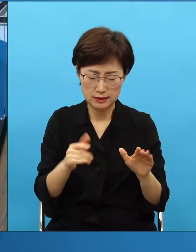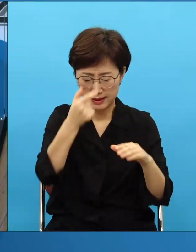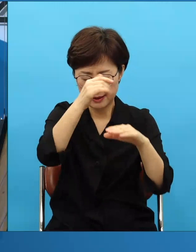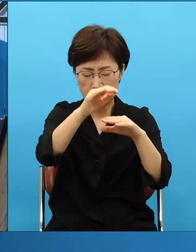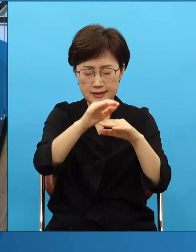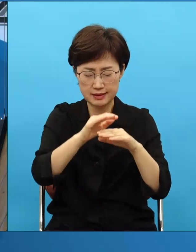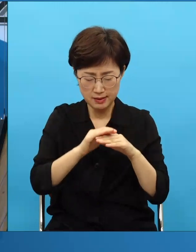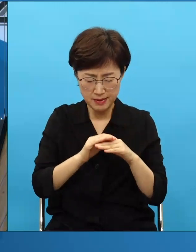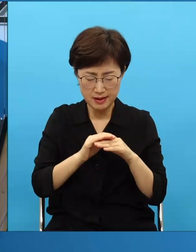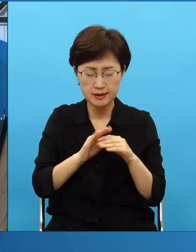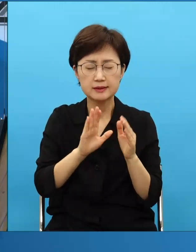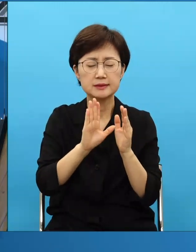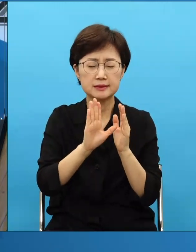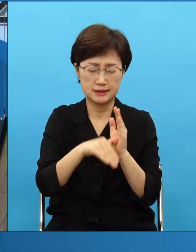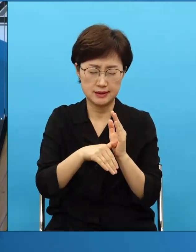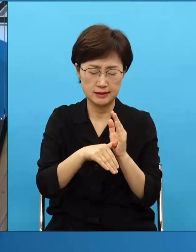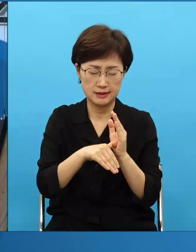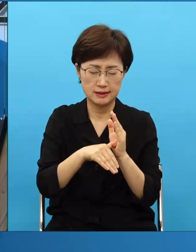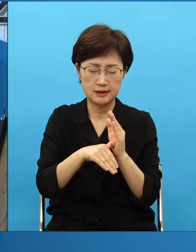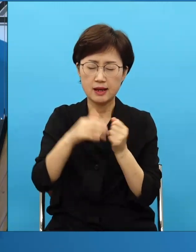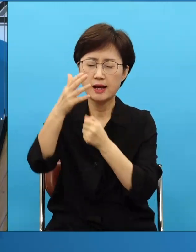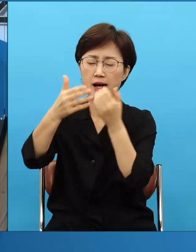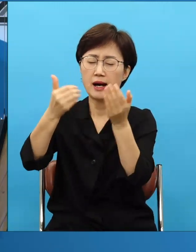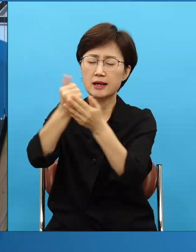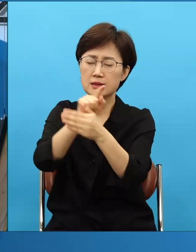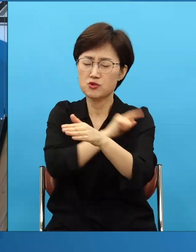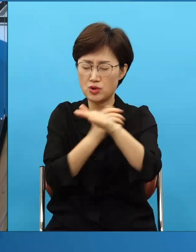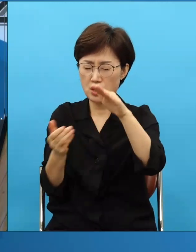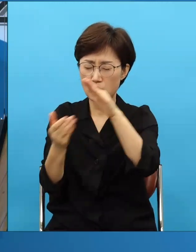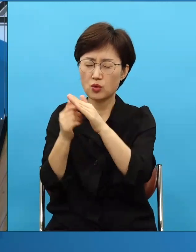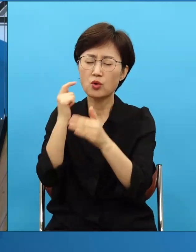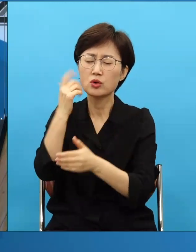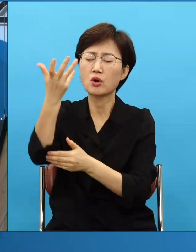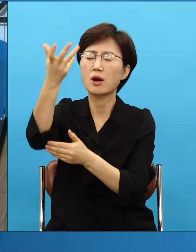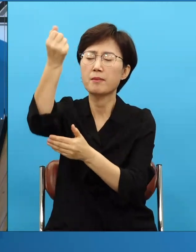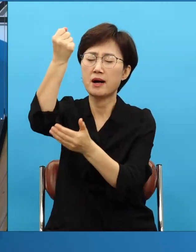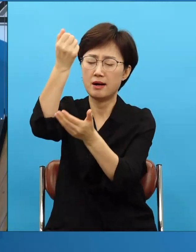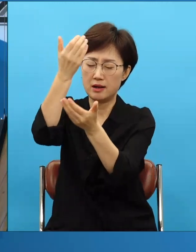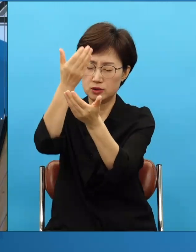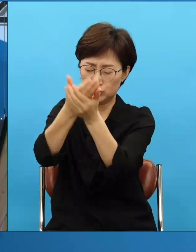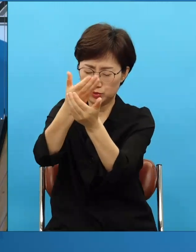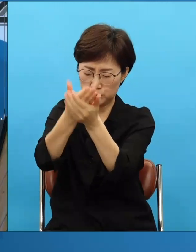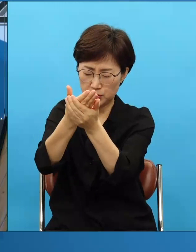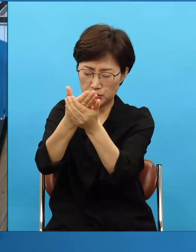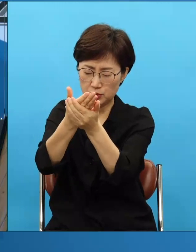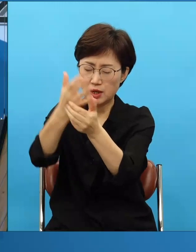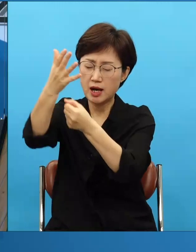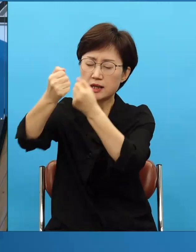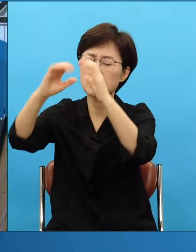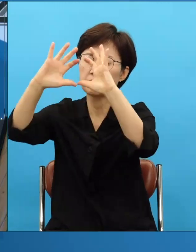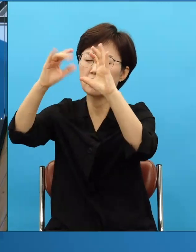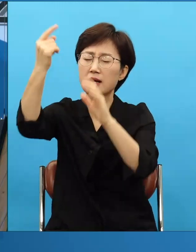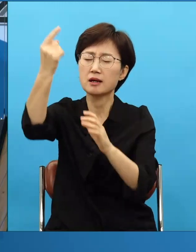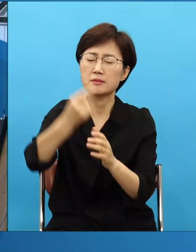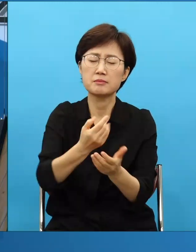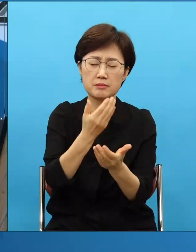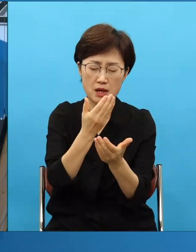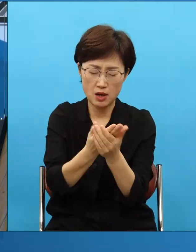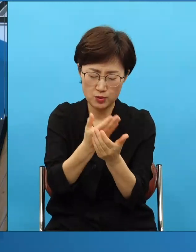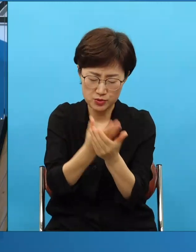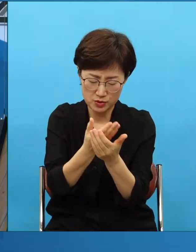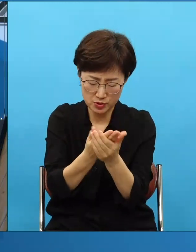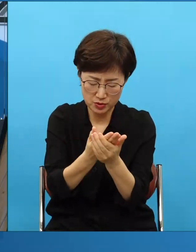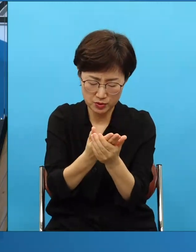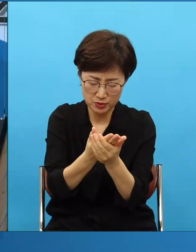통하여 하나님께서 최고 영광 받으시며 하나님의 나라가 임하는 예배가 되게 하옵소서. Through today's worship, may you receive all the glory and